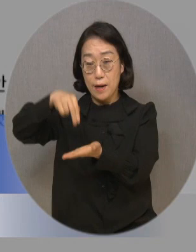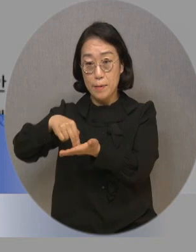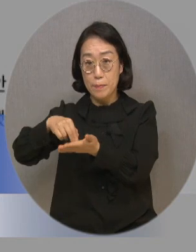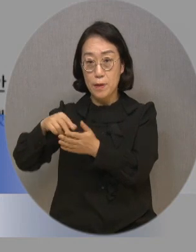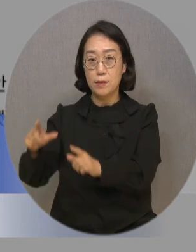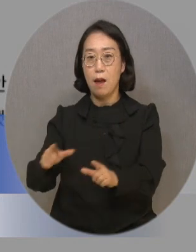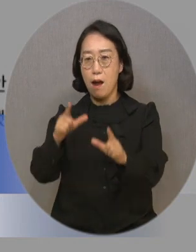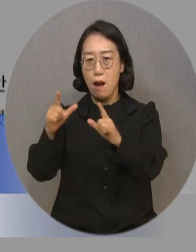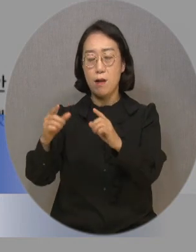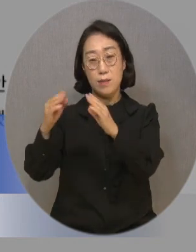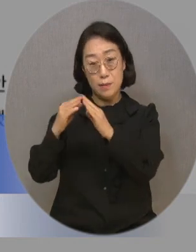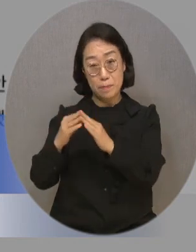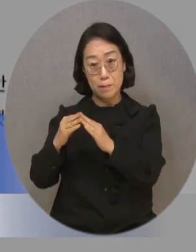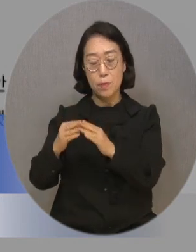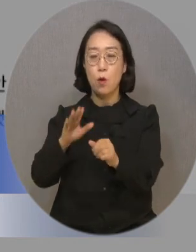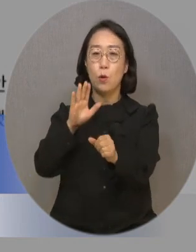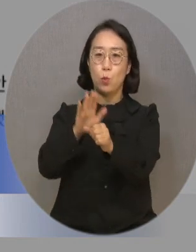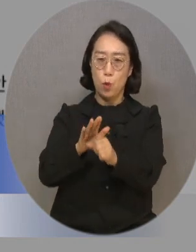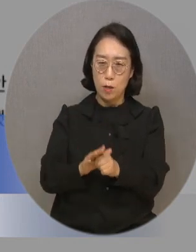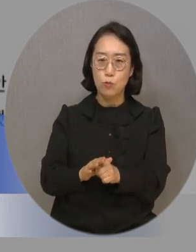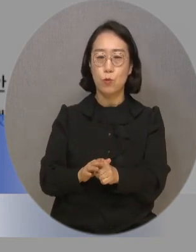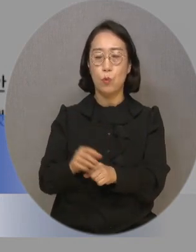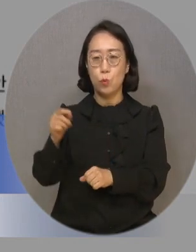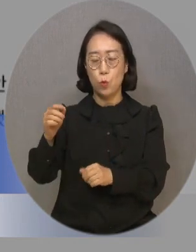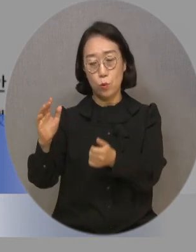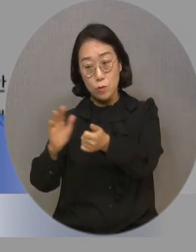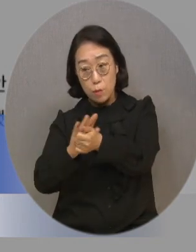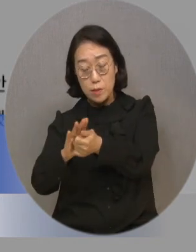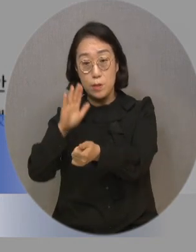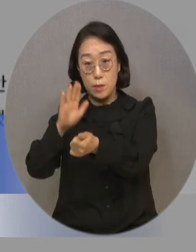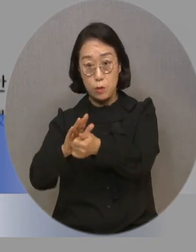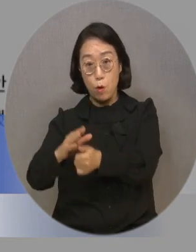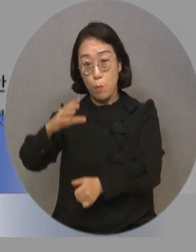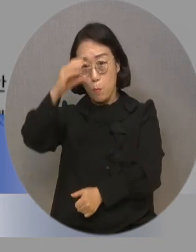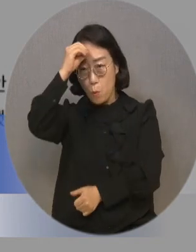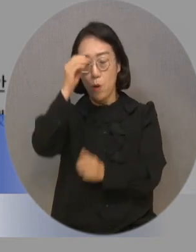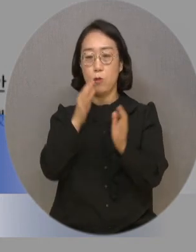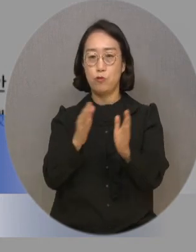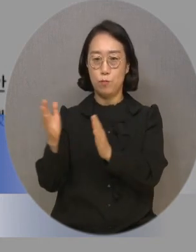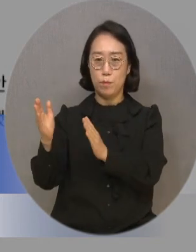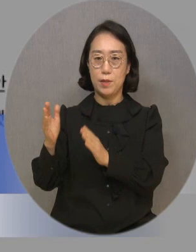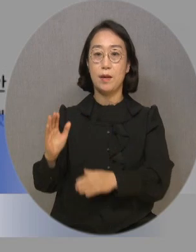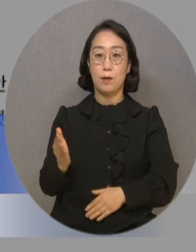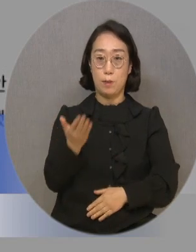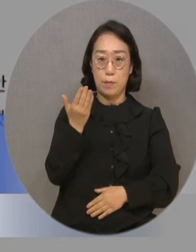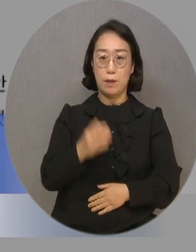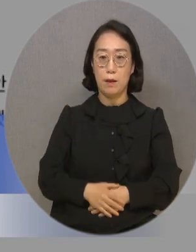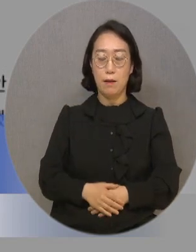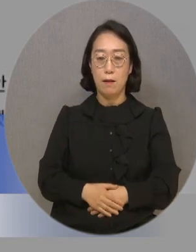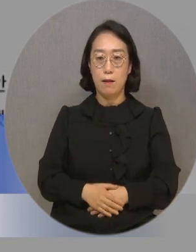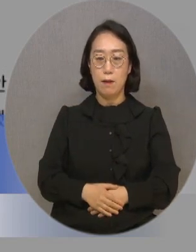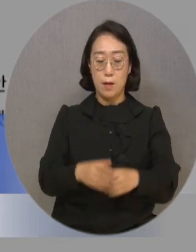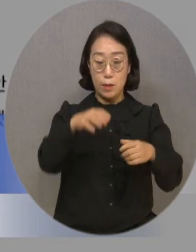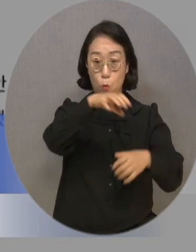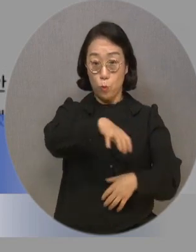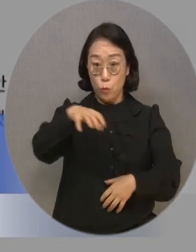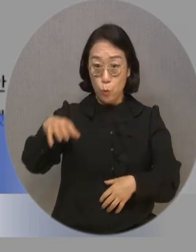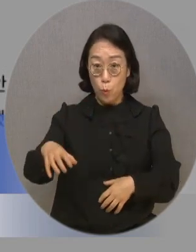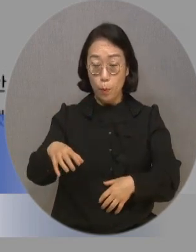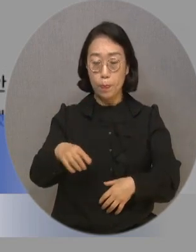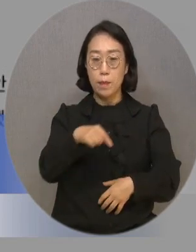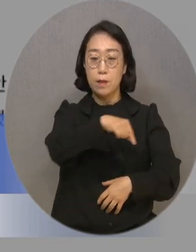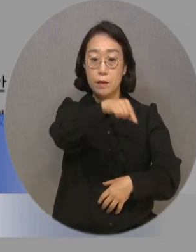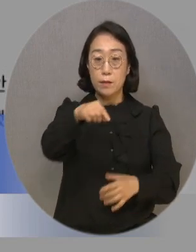수 있도록 자립 경로를 조성하고 이 서비스 지원 모형을 마련해 나가게 되는데요. 지자체는 선정된